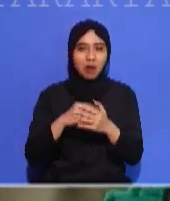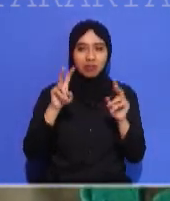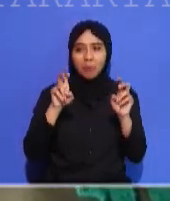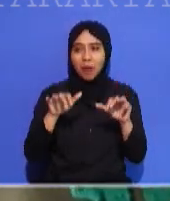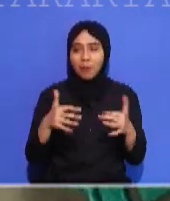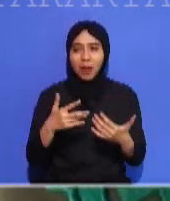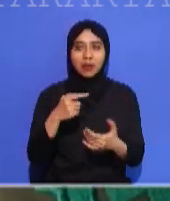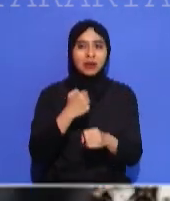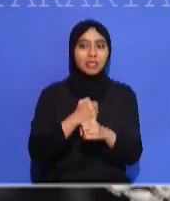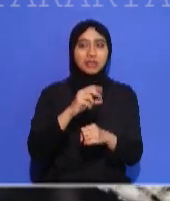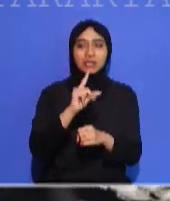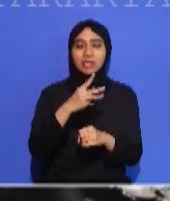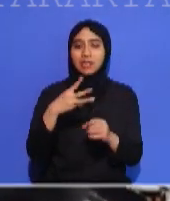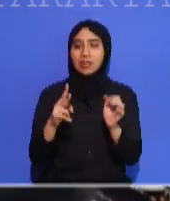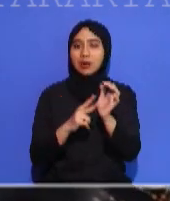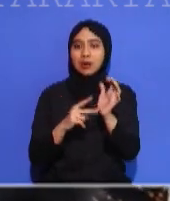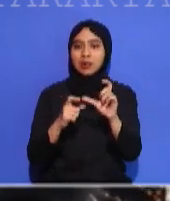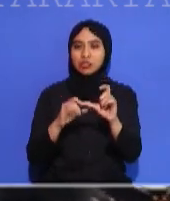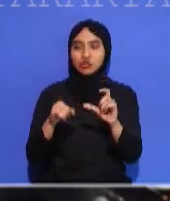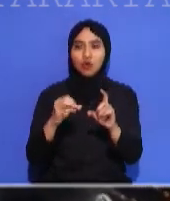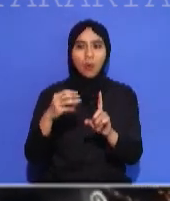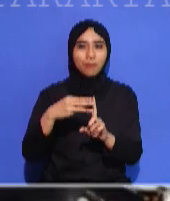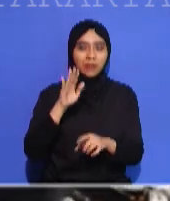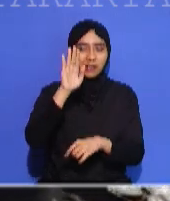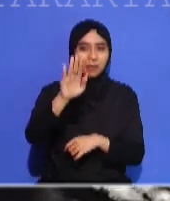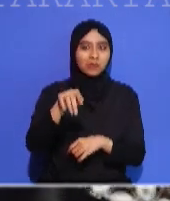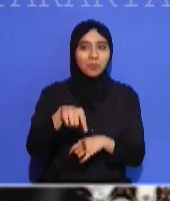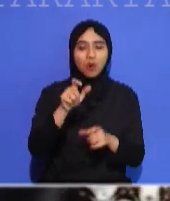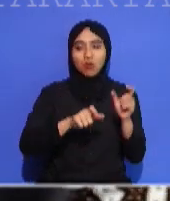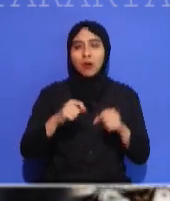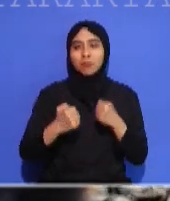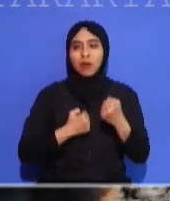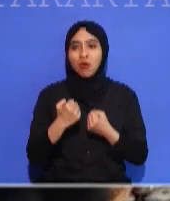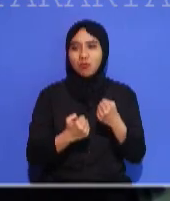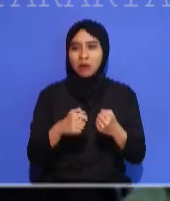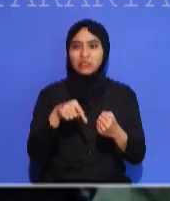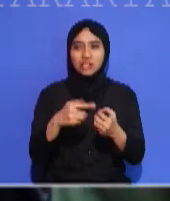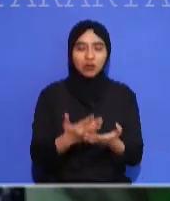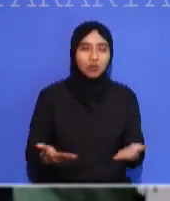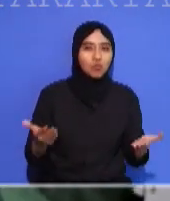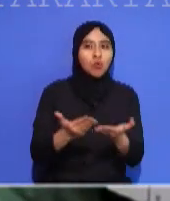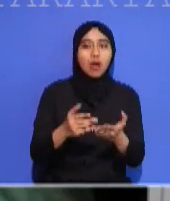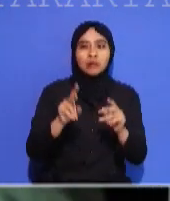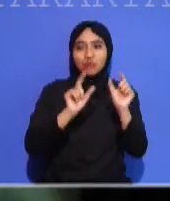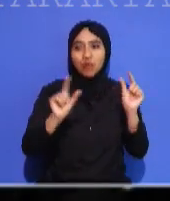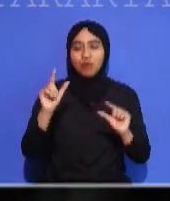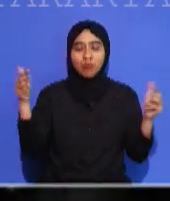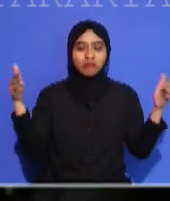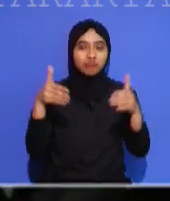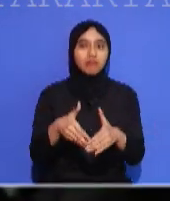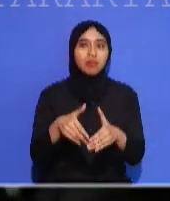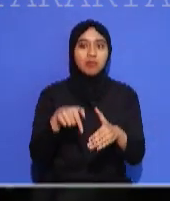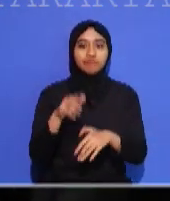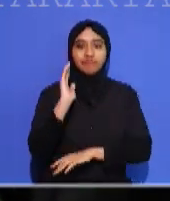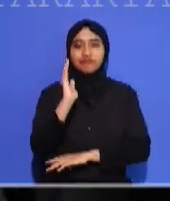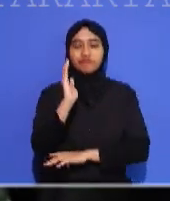masa depan dengan menghadirkan narasumber para penggiat lingkungan di lingkup lokal dan nasional oke iya jadi